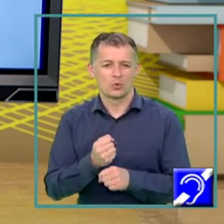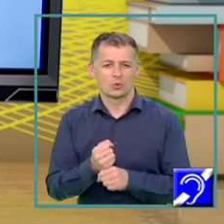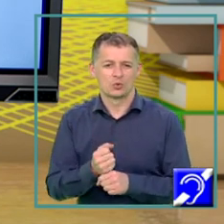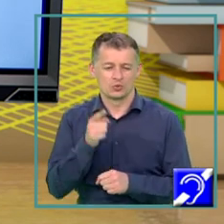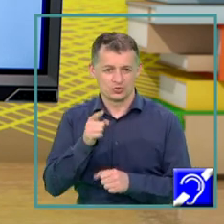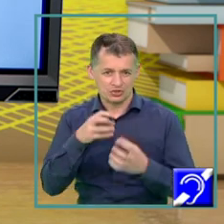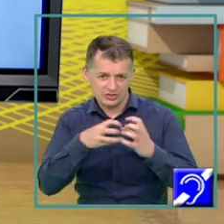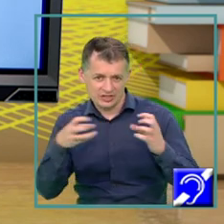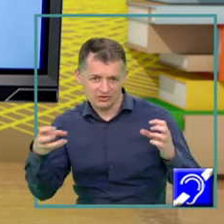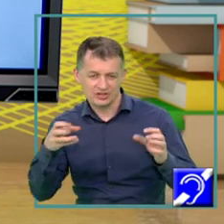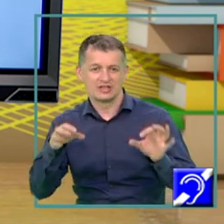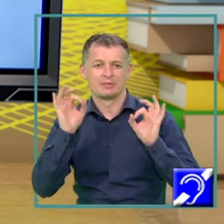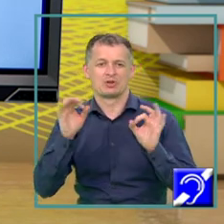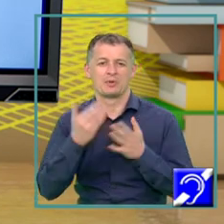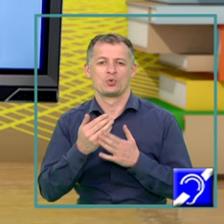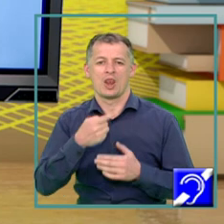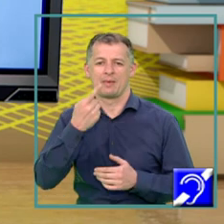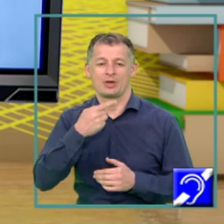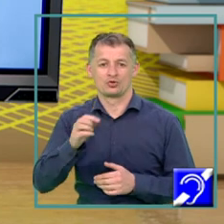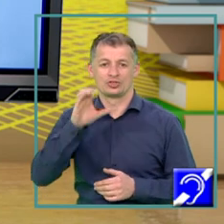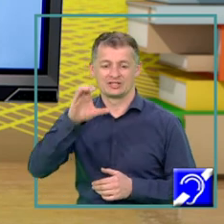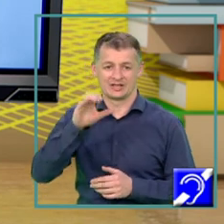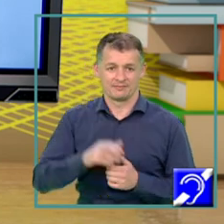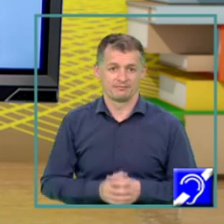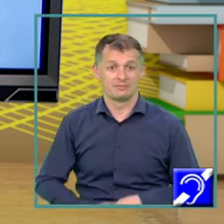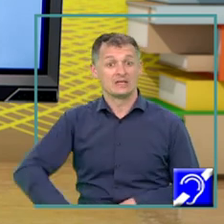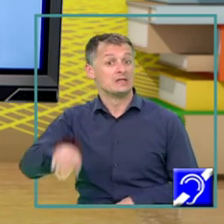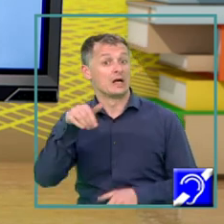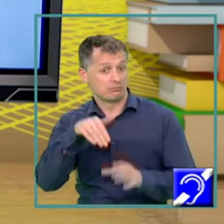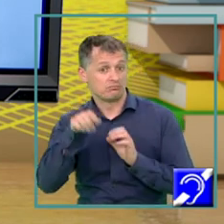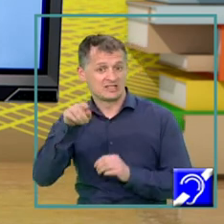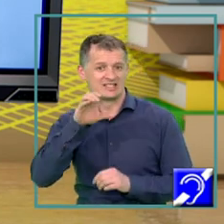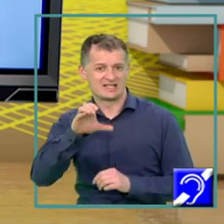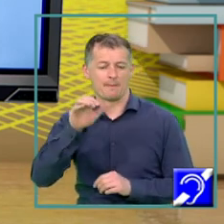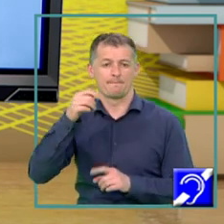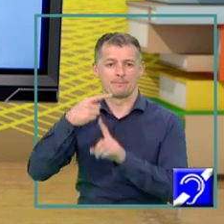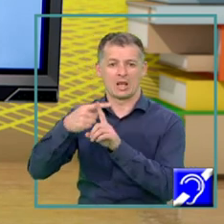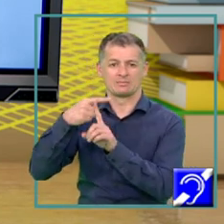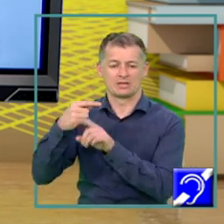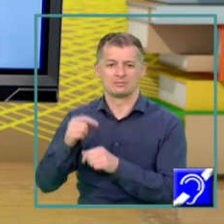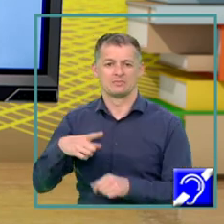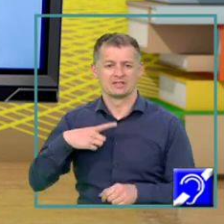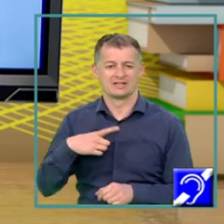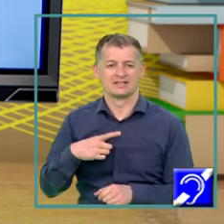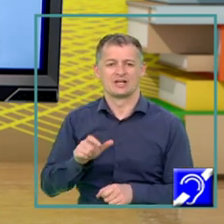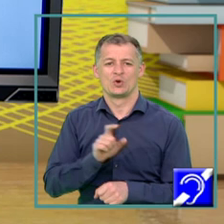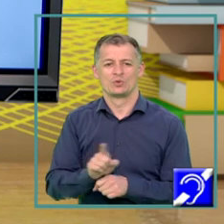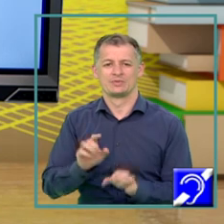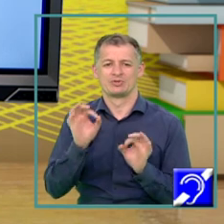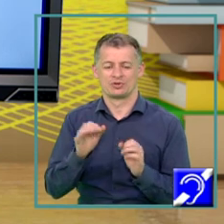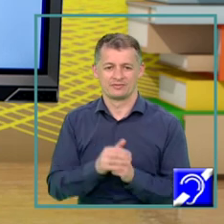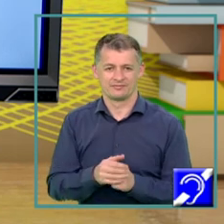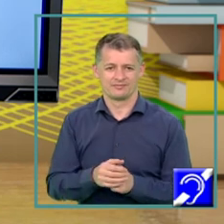este specific limbajului ce în ce plus roz există obiecte specializate există clasa strîng